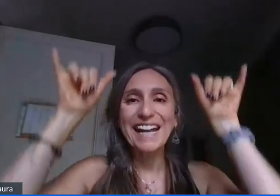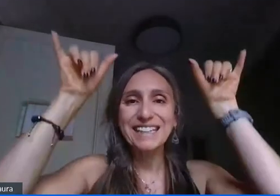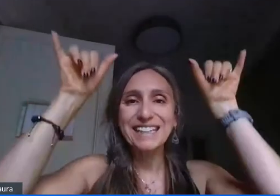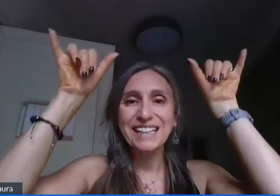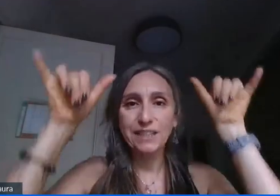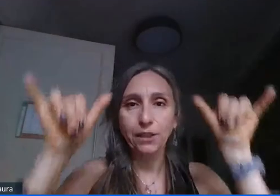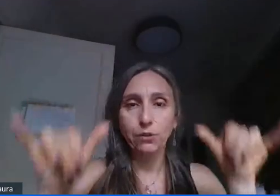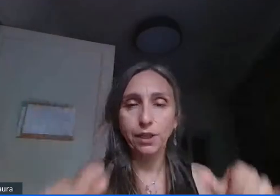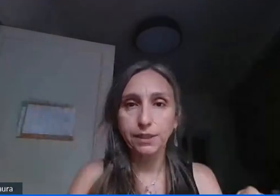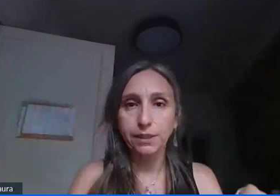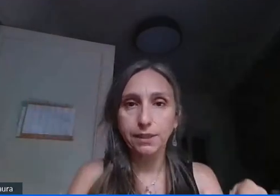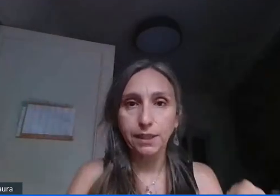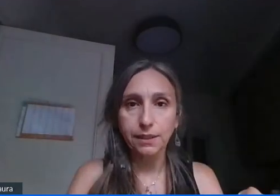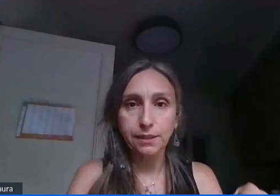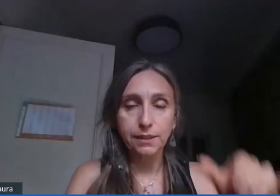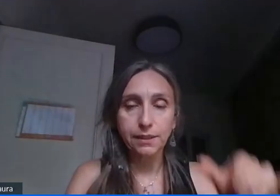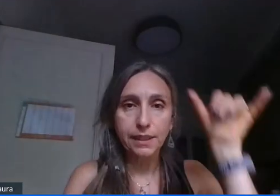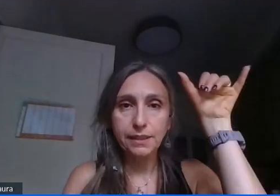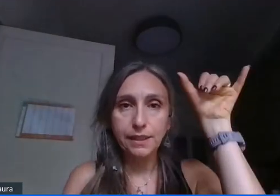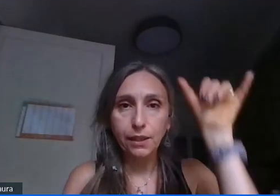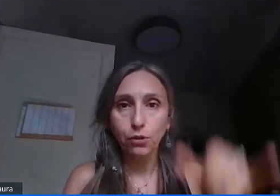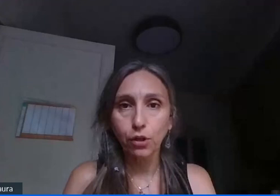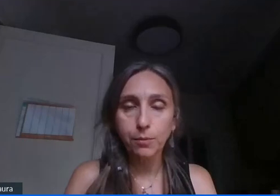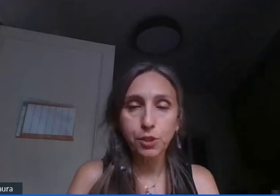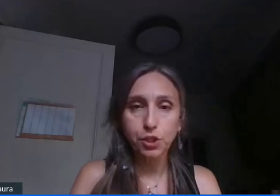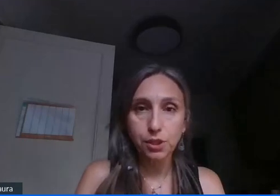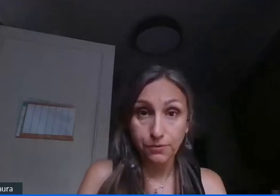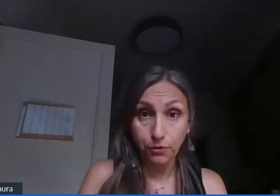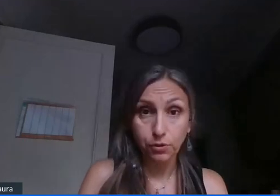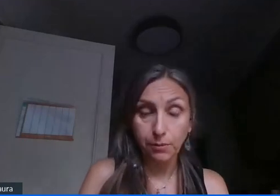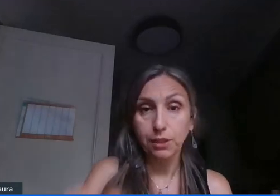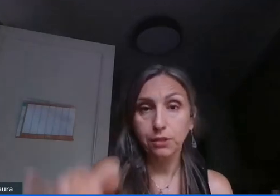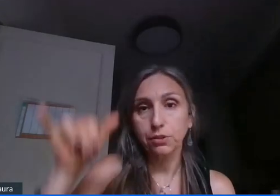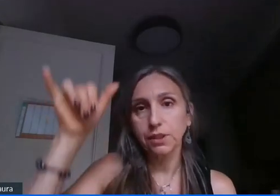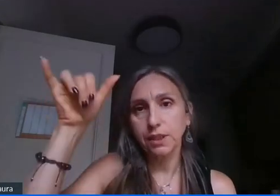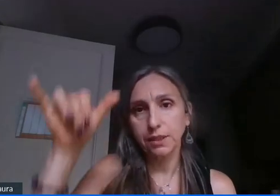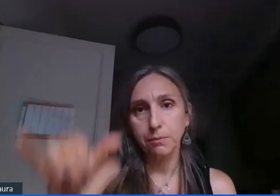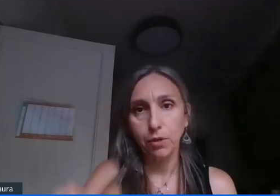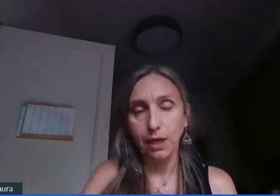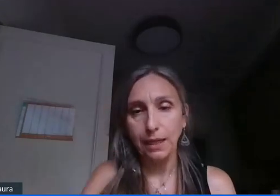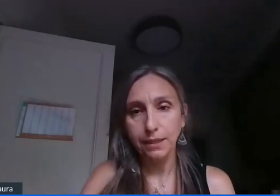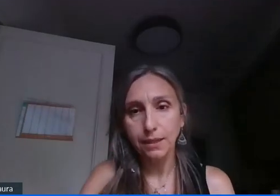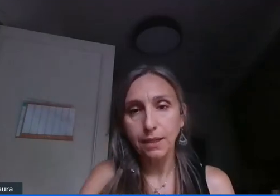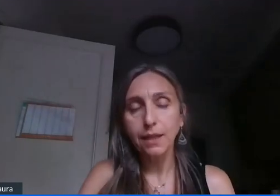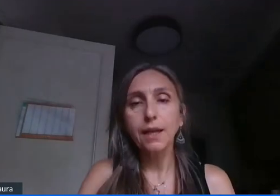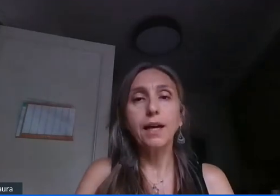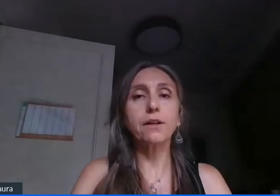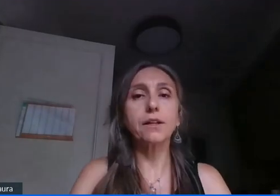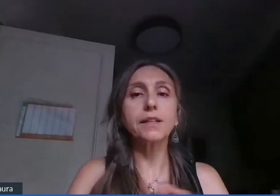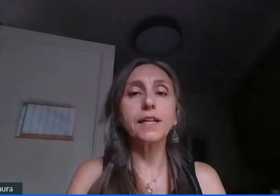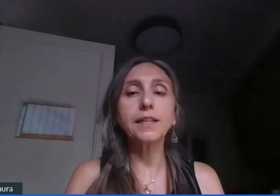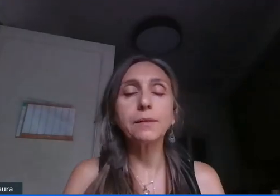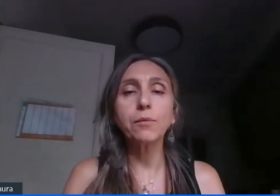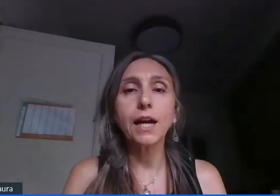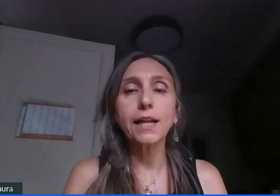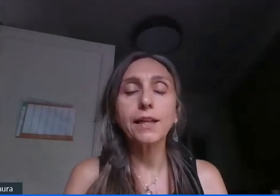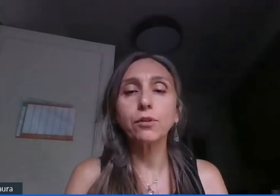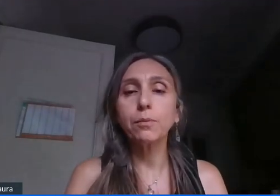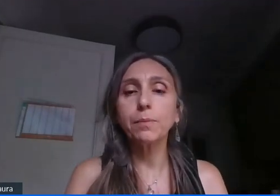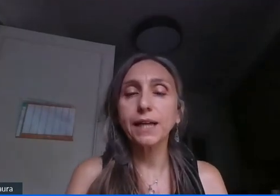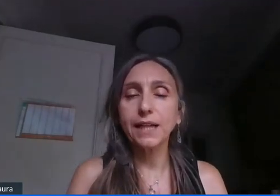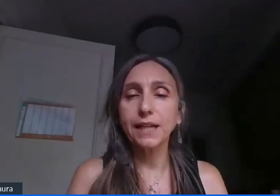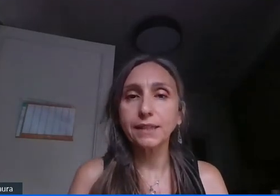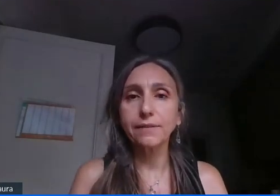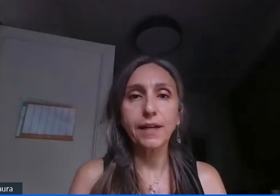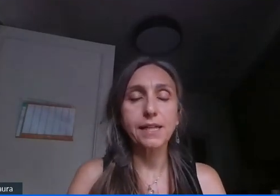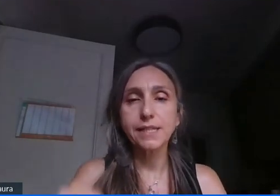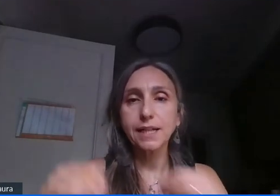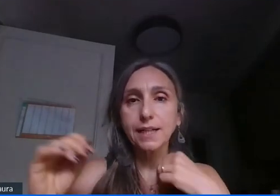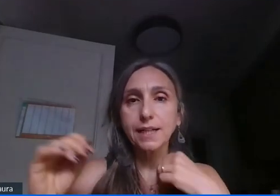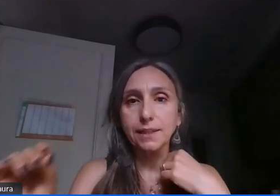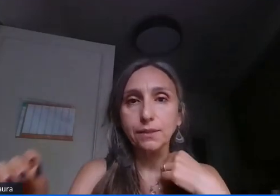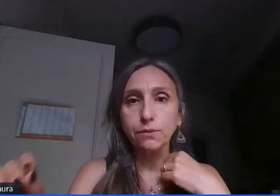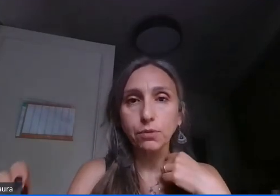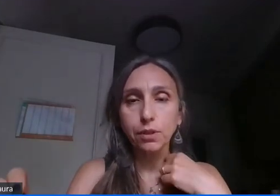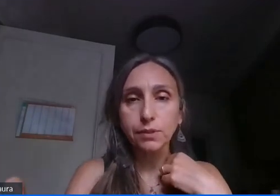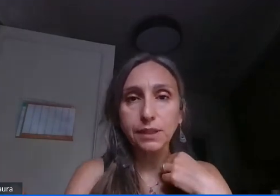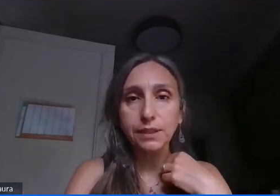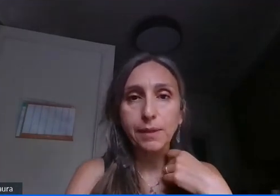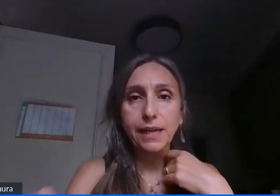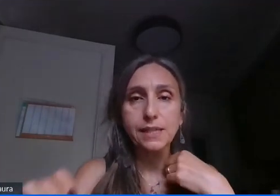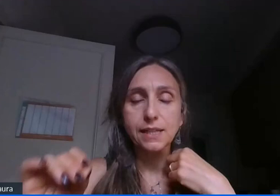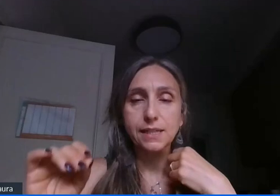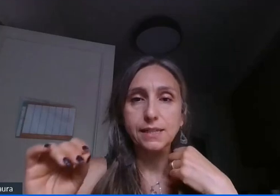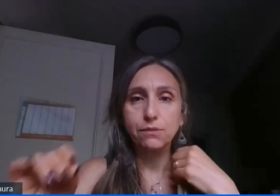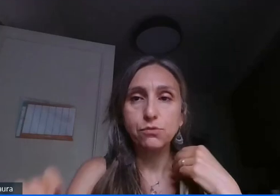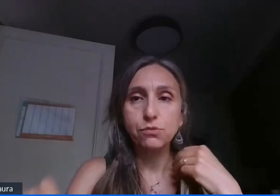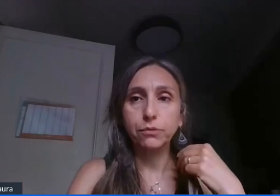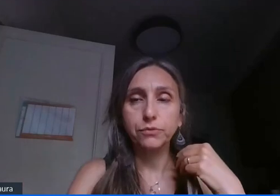due grandi categorie di diritti: diritti economici di sfruttamento e diritti morali. Allora, i diritti morali di un'opera creativa, che sia l'architettura di